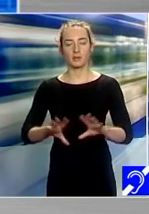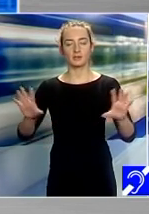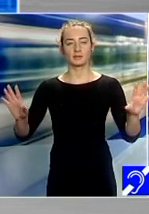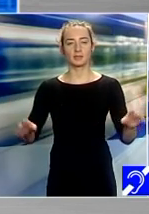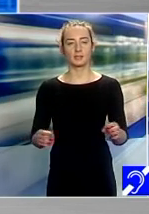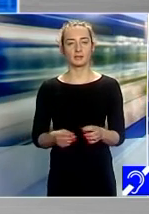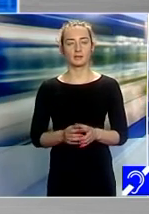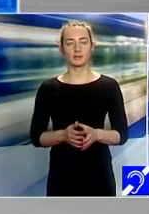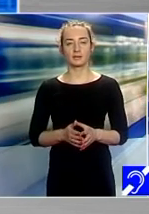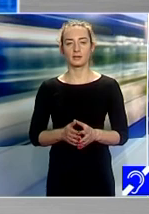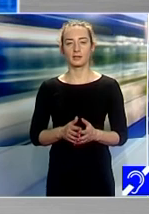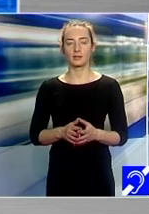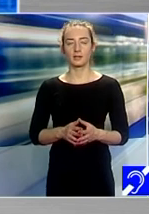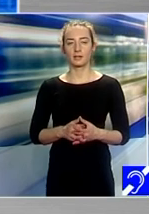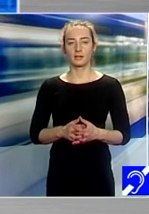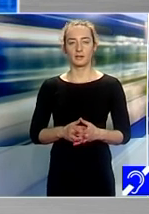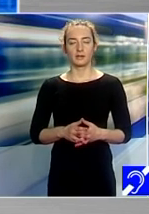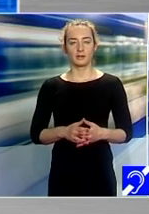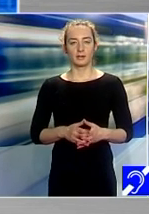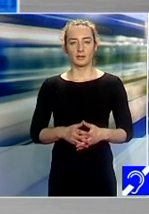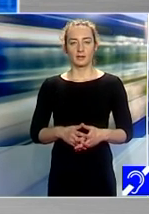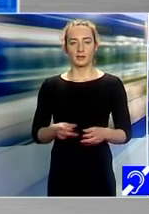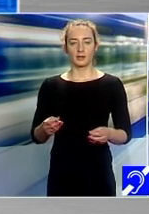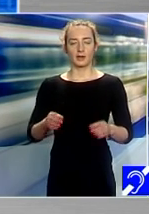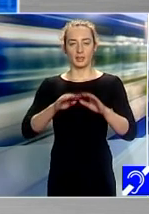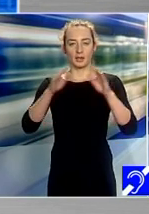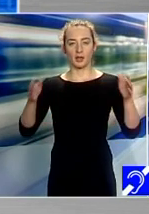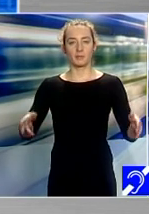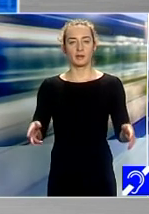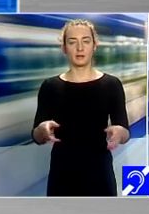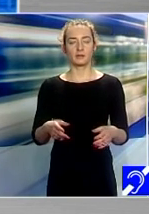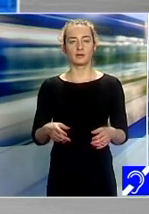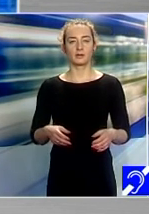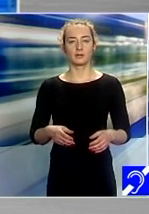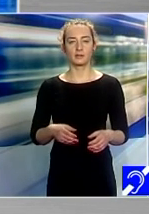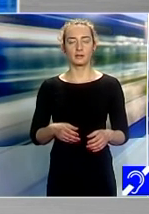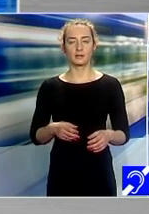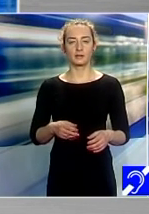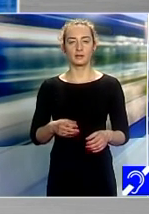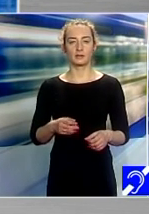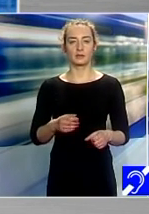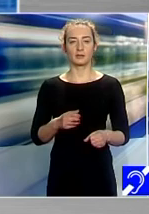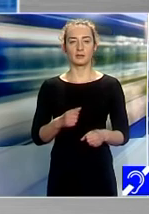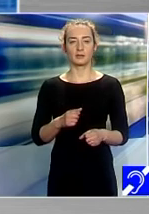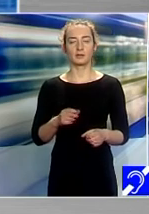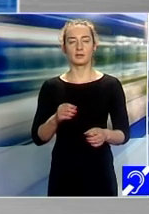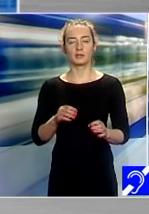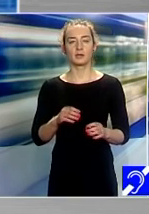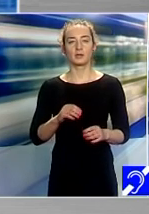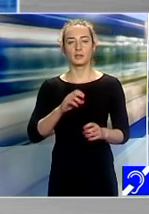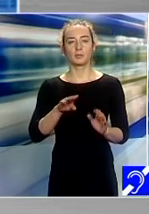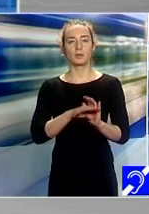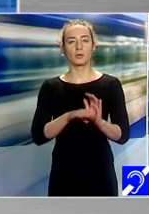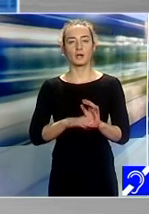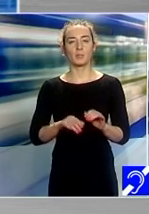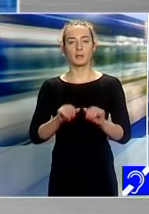pentru a extinde deci, aplicațiile acestei camere hiperbare, da? Să o extindem chiar în ceea ce facem noi în cadrul programului de reconstrucție